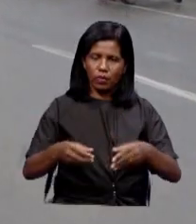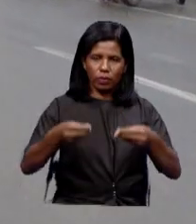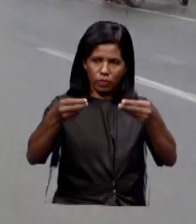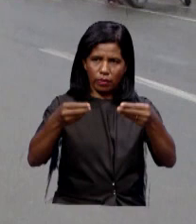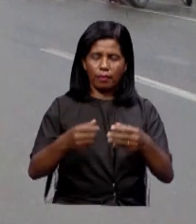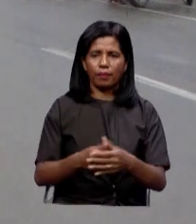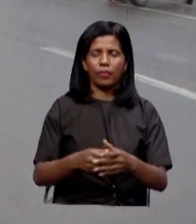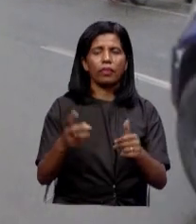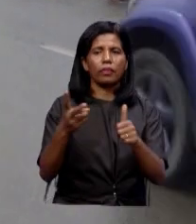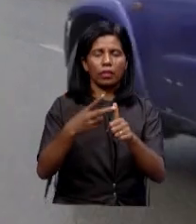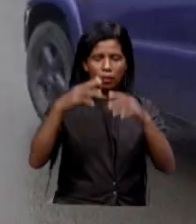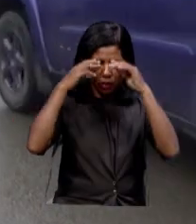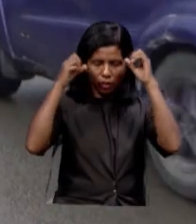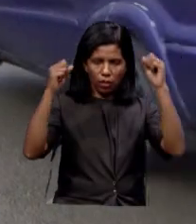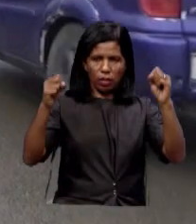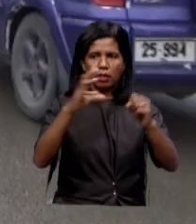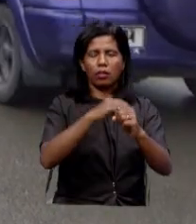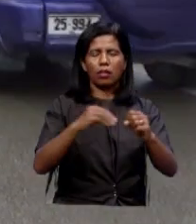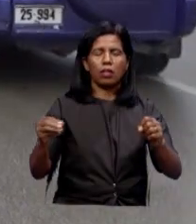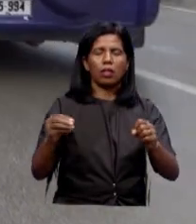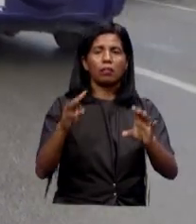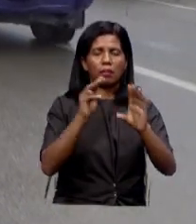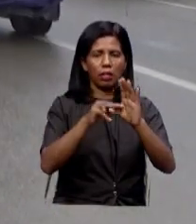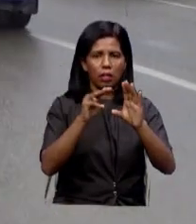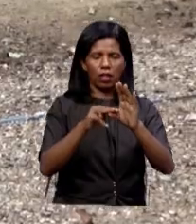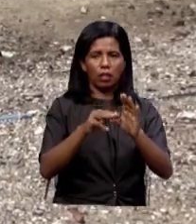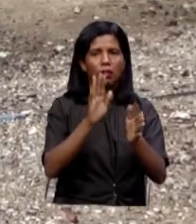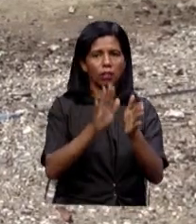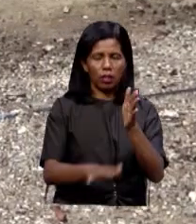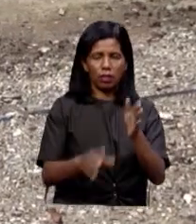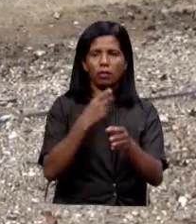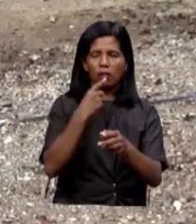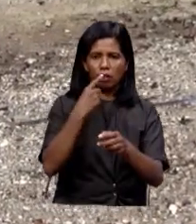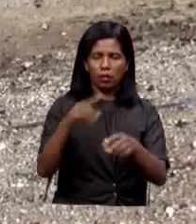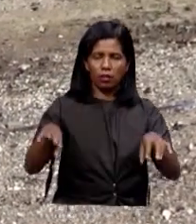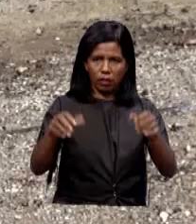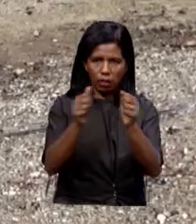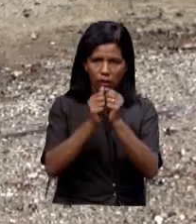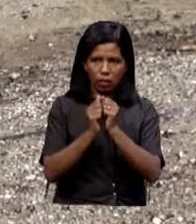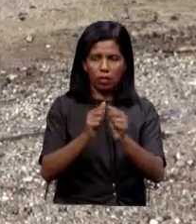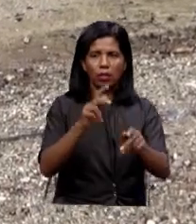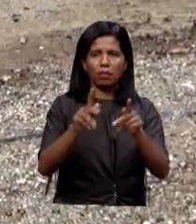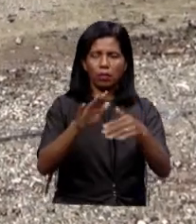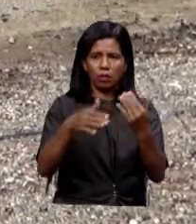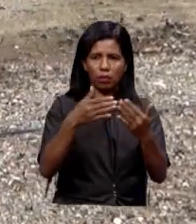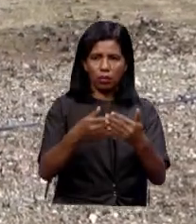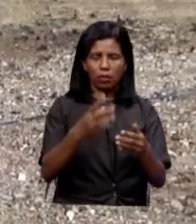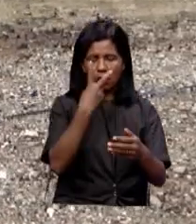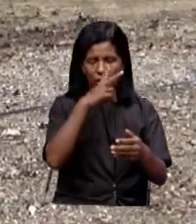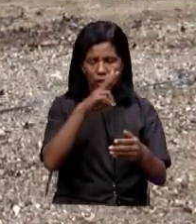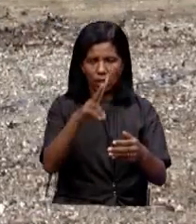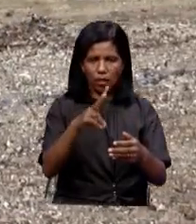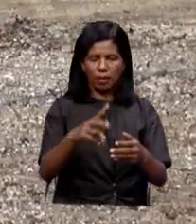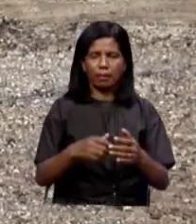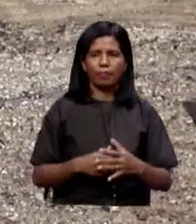Vice Presidente Komisión Organizadora Babazar Baratu Afonso Dotel informa se servisu amutu ko autoridad lokal ho di kontrol Babazar Baratu